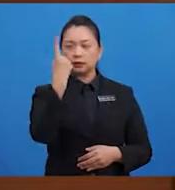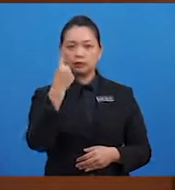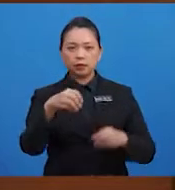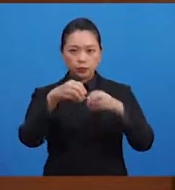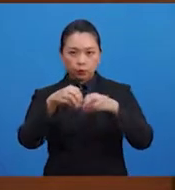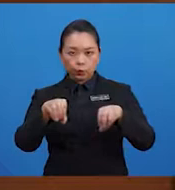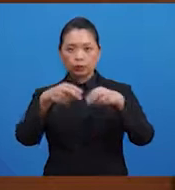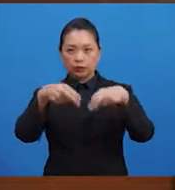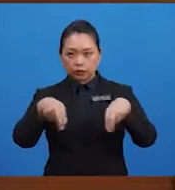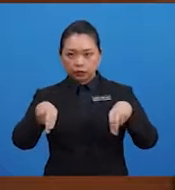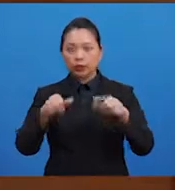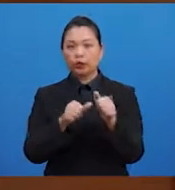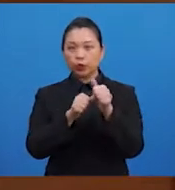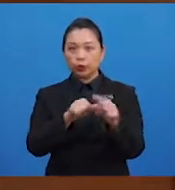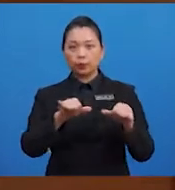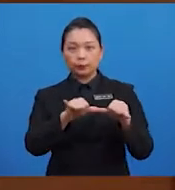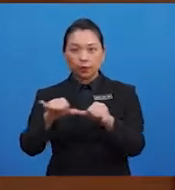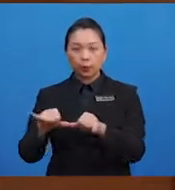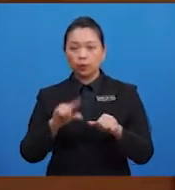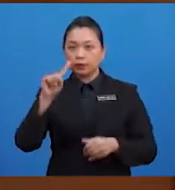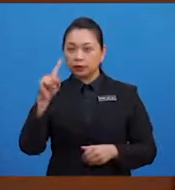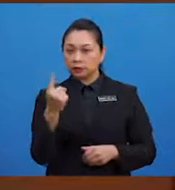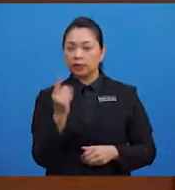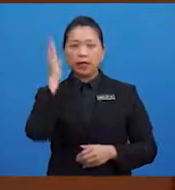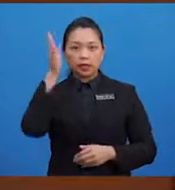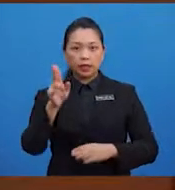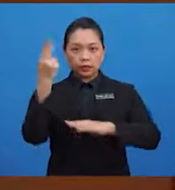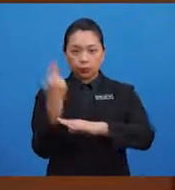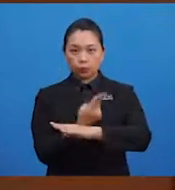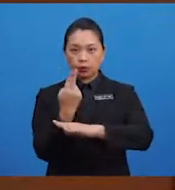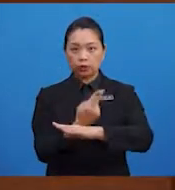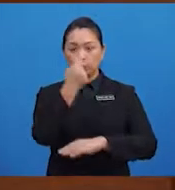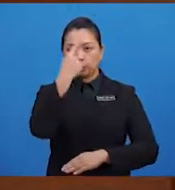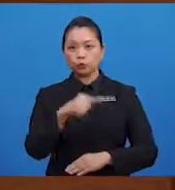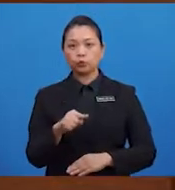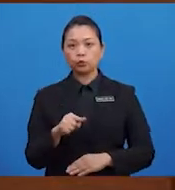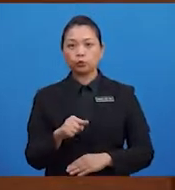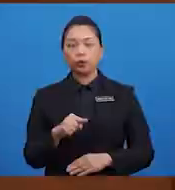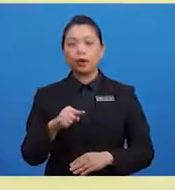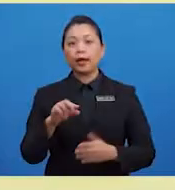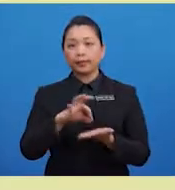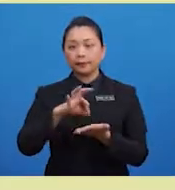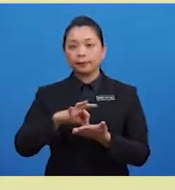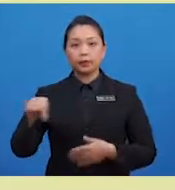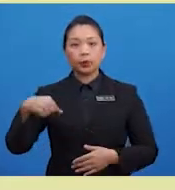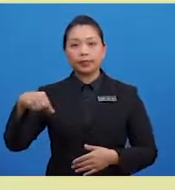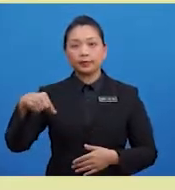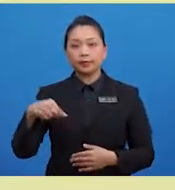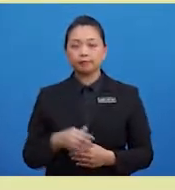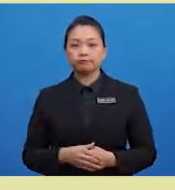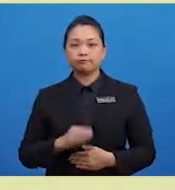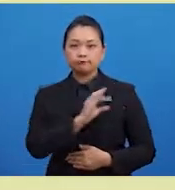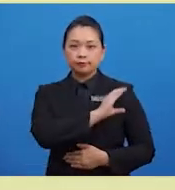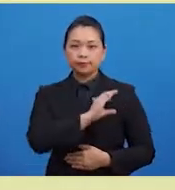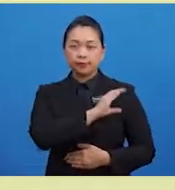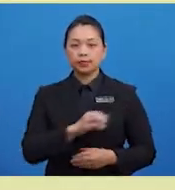yang menepati piawai saja yang akan digunakan untuk pengeluaran anak ayam yang berkualiti. Ciri telur